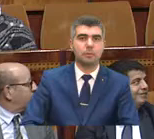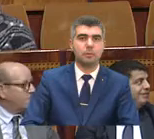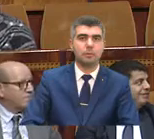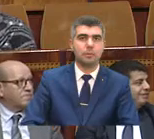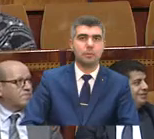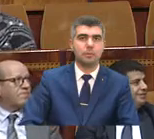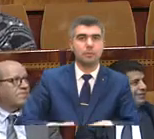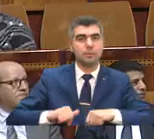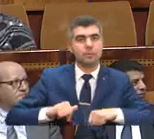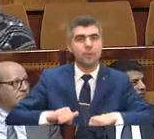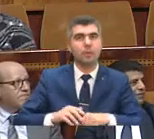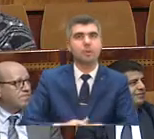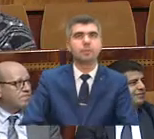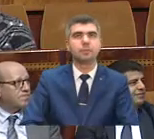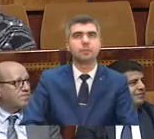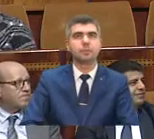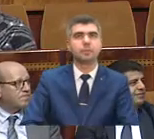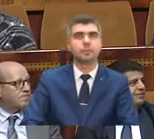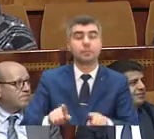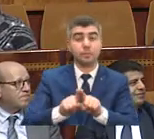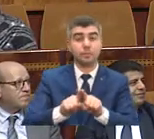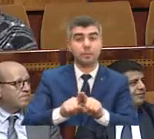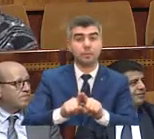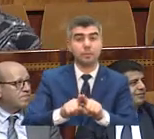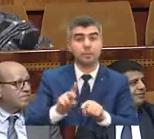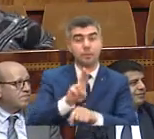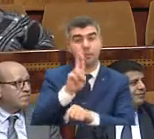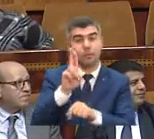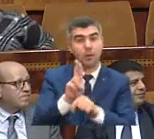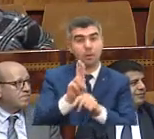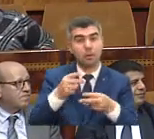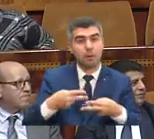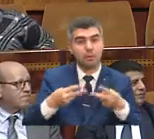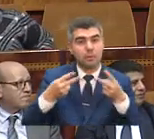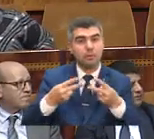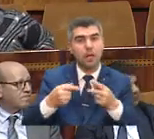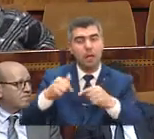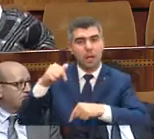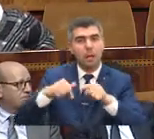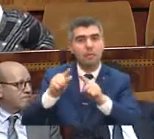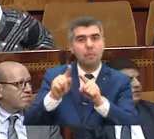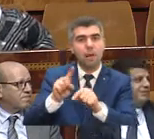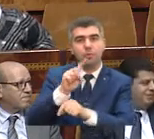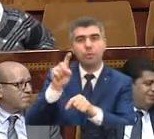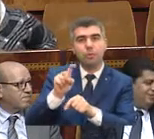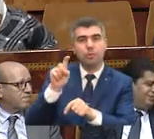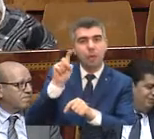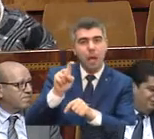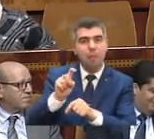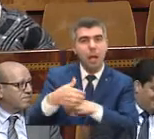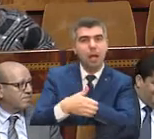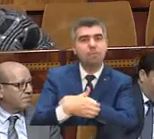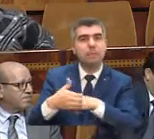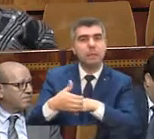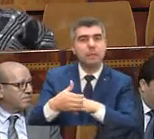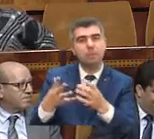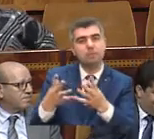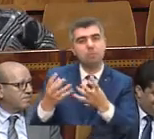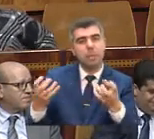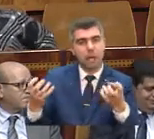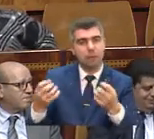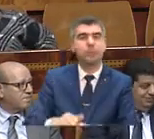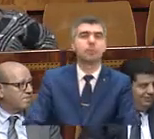السيد الوزير، طرحونا لهذا السؤال تفرضوا متطلبات بعض الجماعات الترابيه الفقيره،